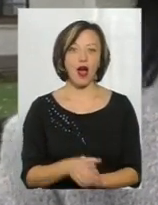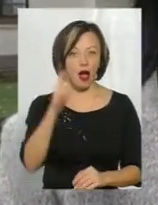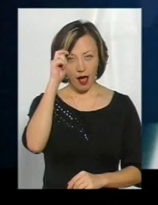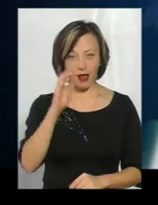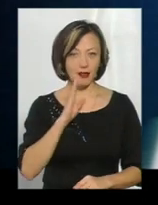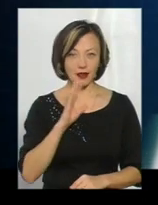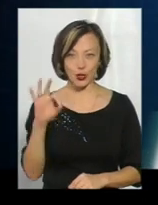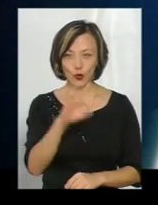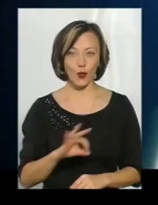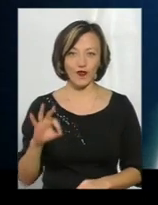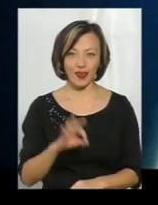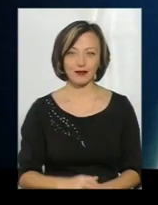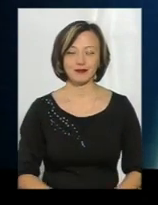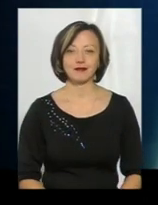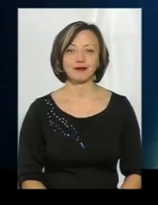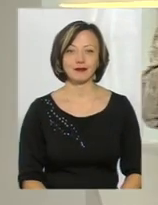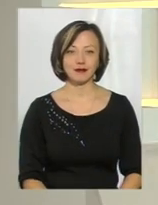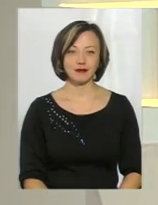нульові.